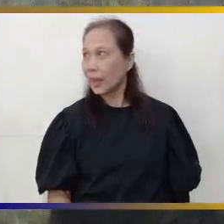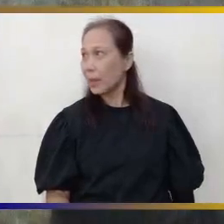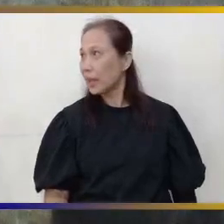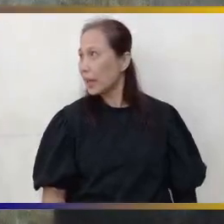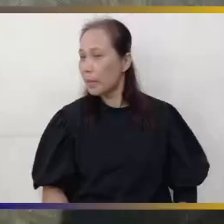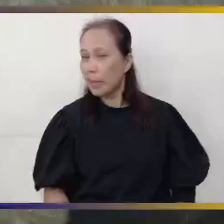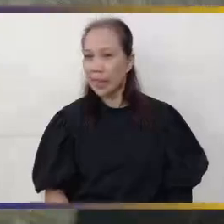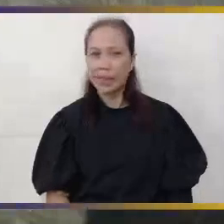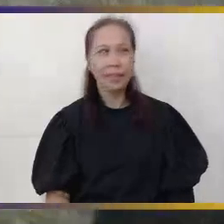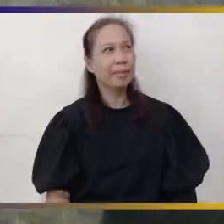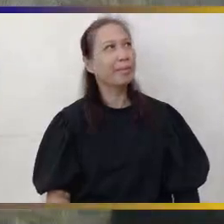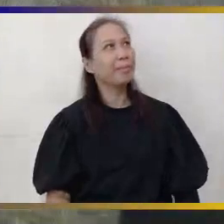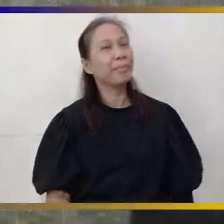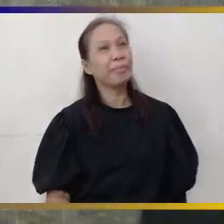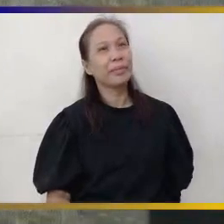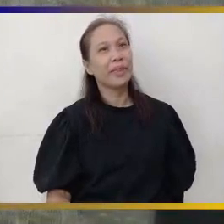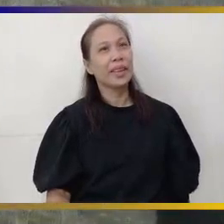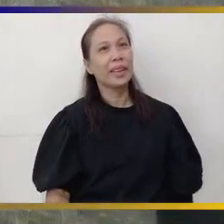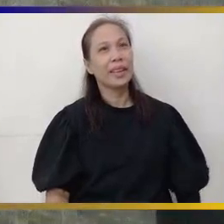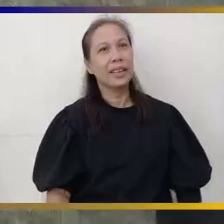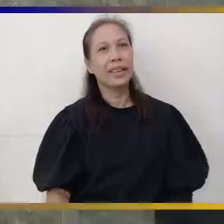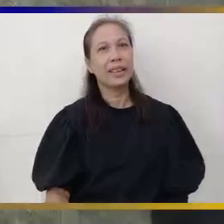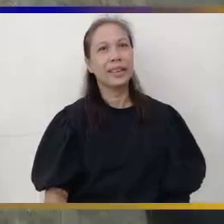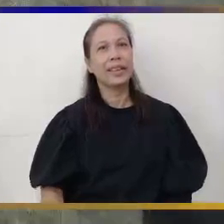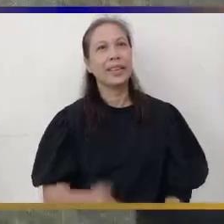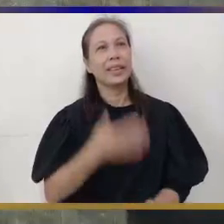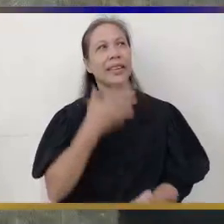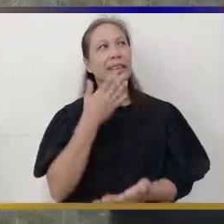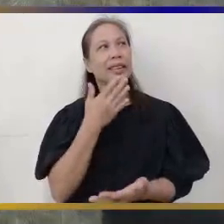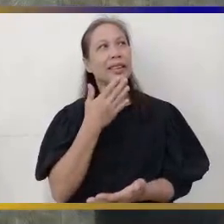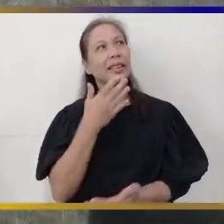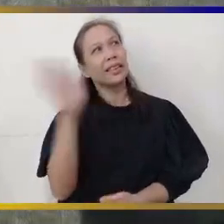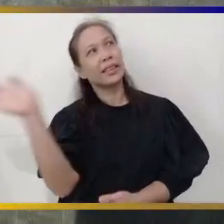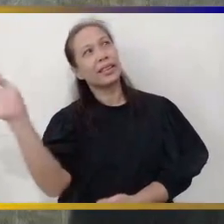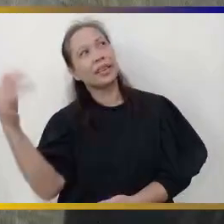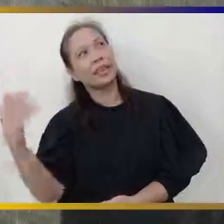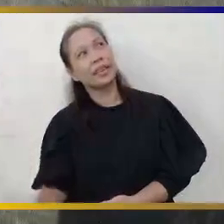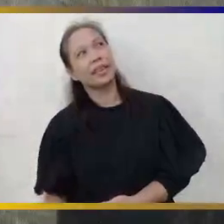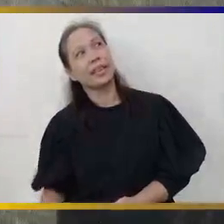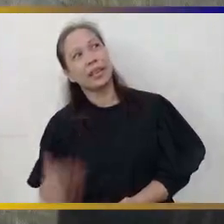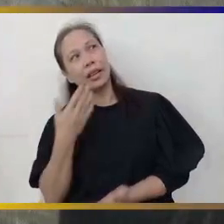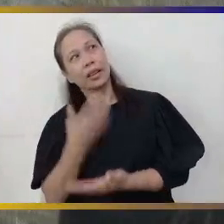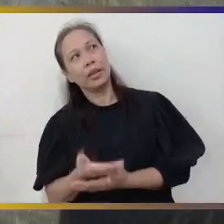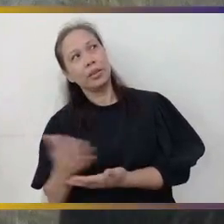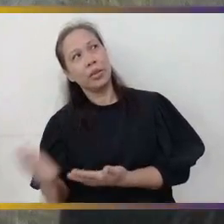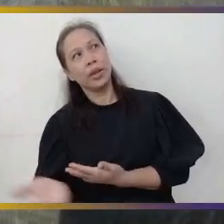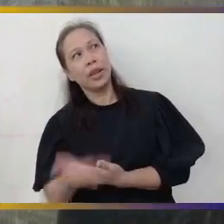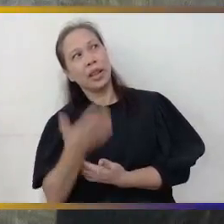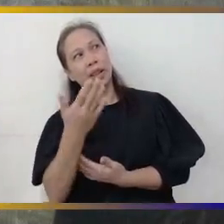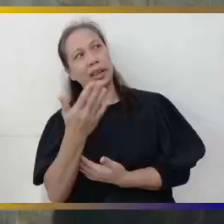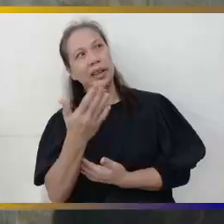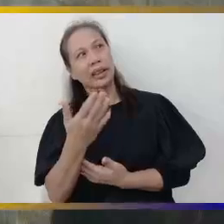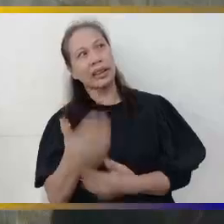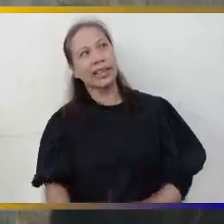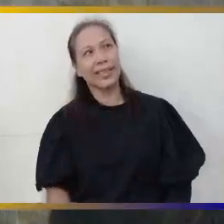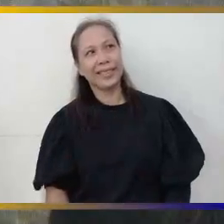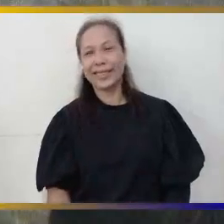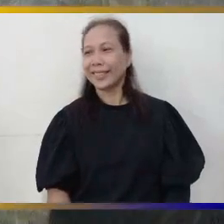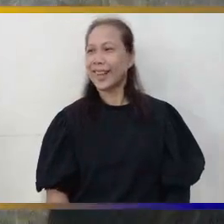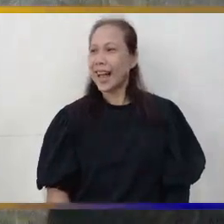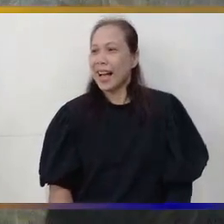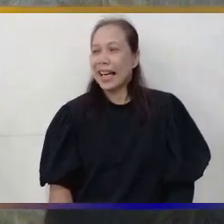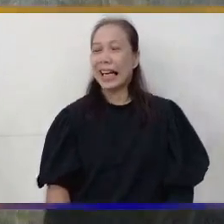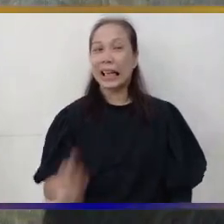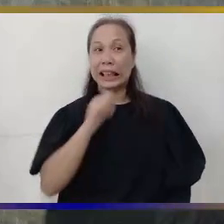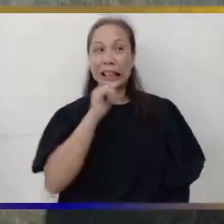mga kapatid katulad Lagi kong sinasabi mo mga kapatid hindi mahirap Unawain ang Bible hindi mahirap Hwag lamang ho tayong maging matalino